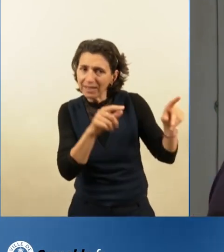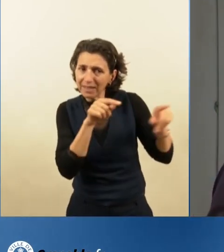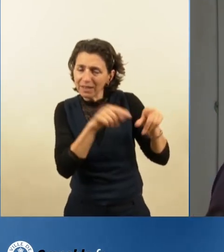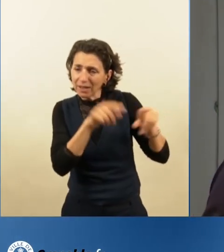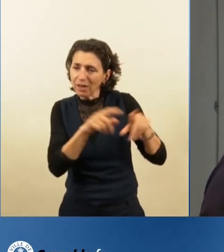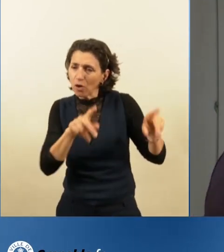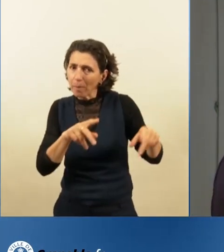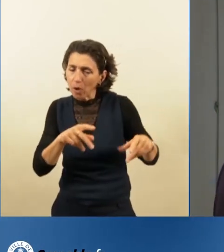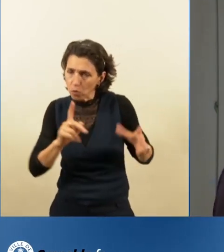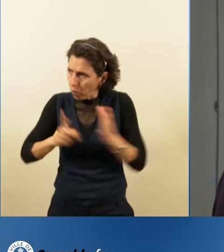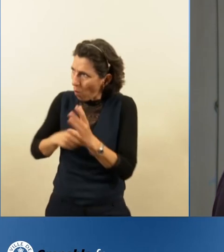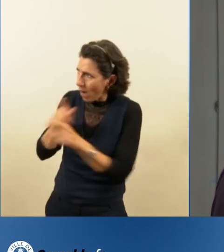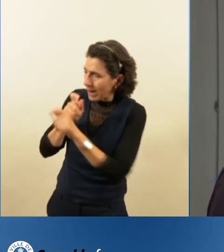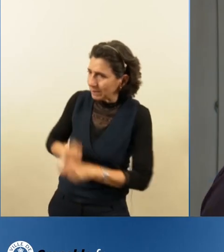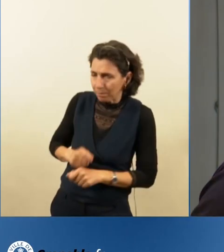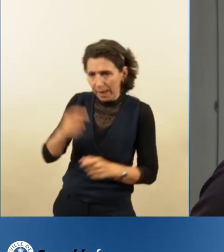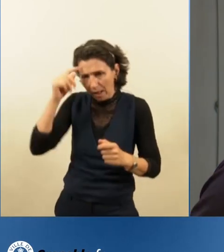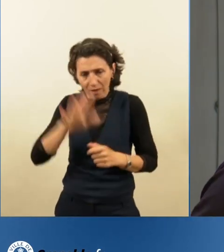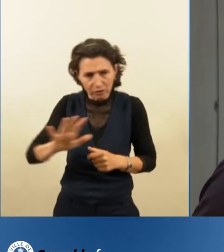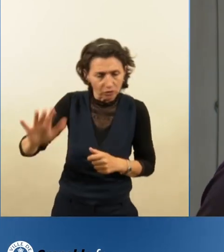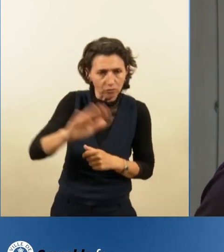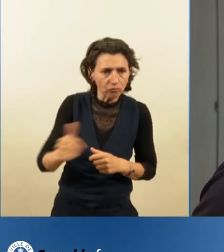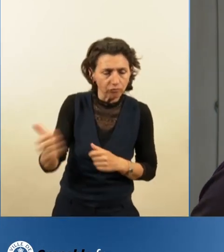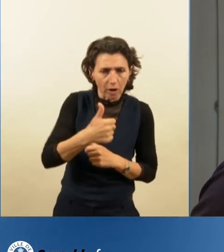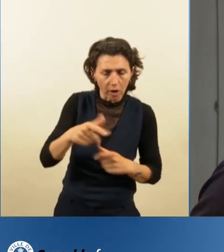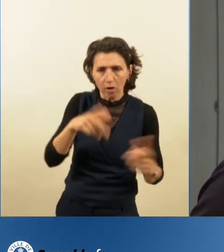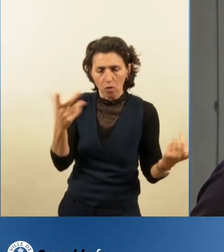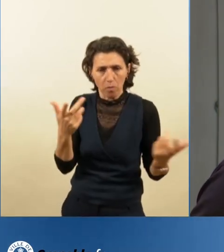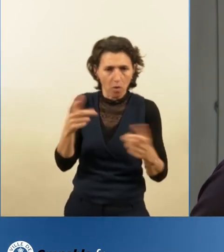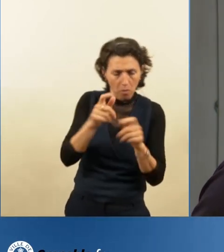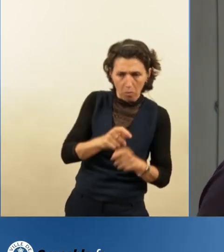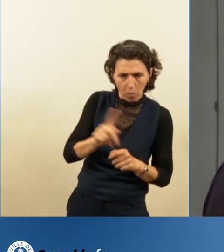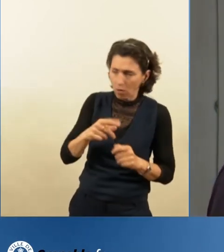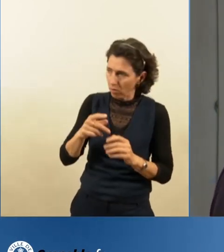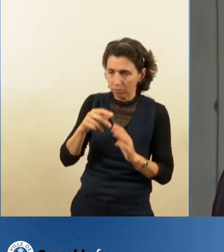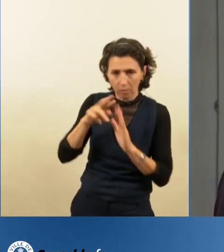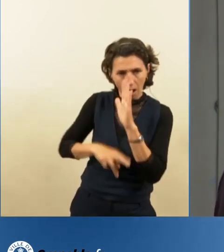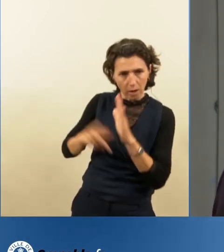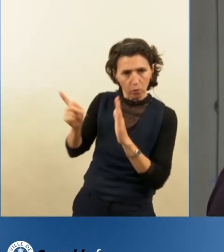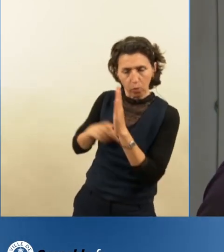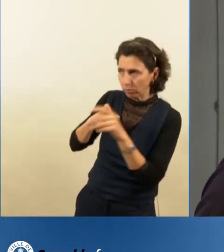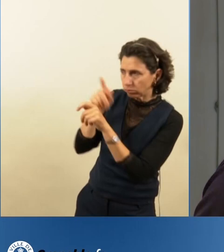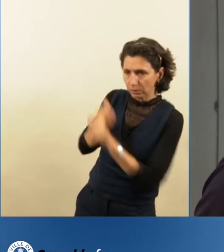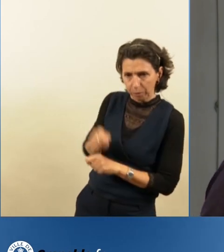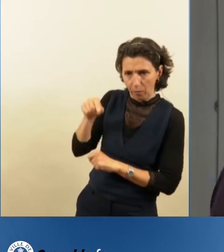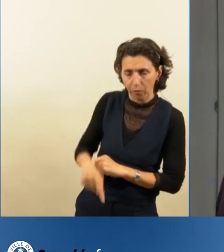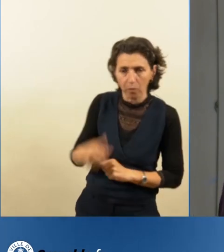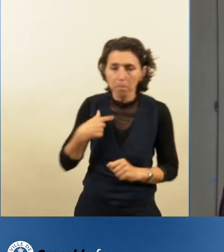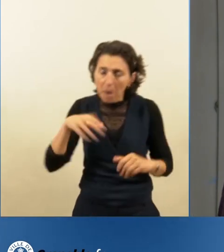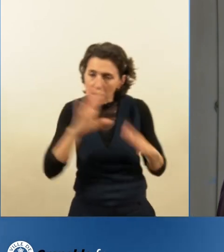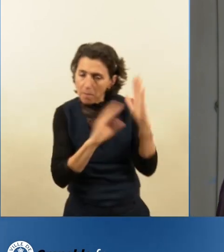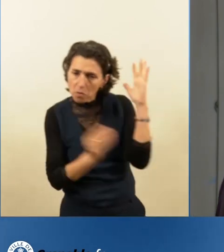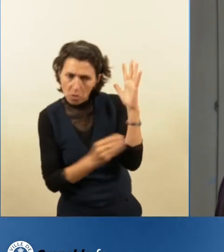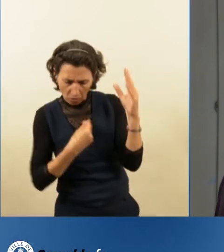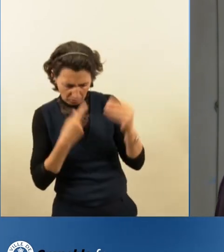pilotage elle s'en tient aux règles aux règles de droit mais par ailleurs cet amendement pose un certain nombre de questions et je suis surpris que